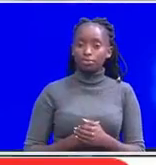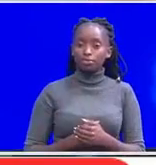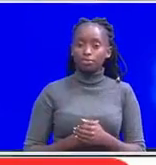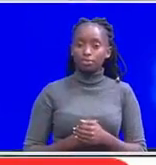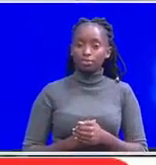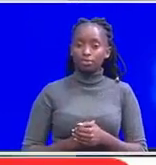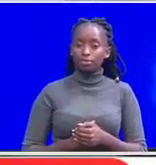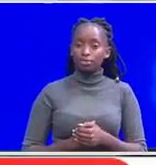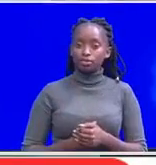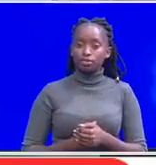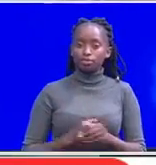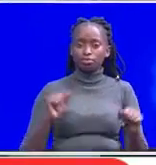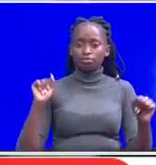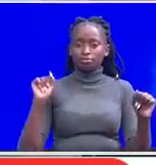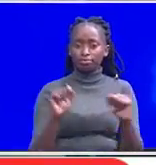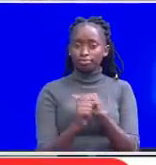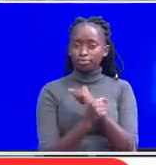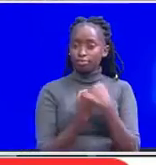Tutamalizana. Haiwezekani